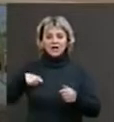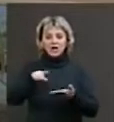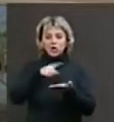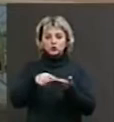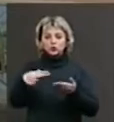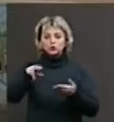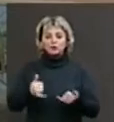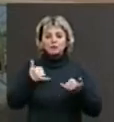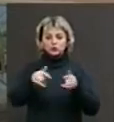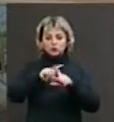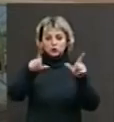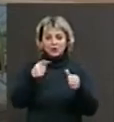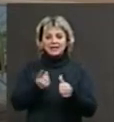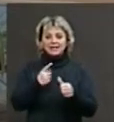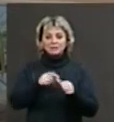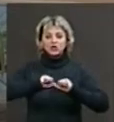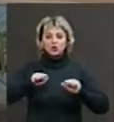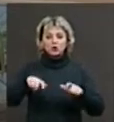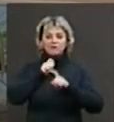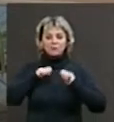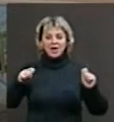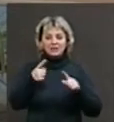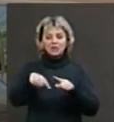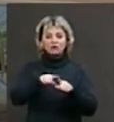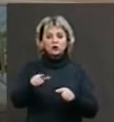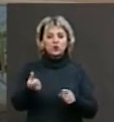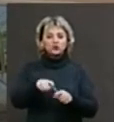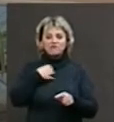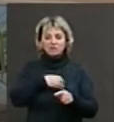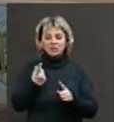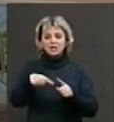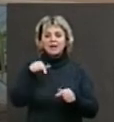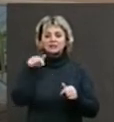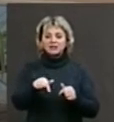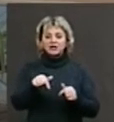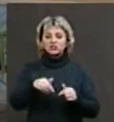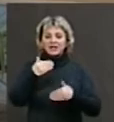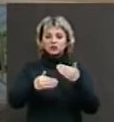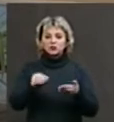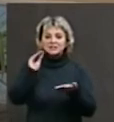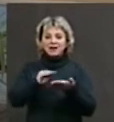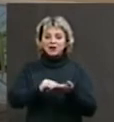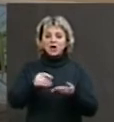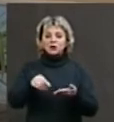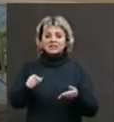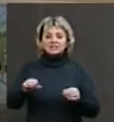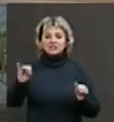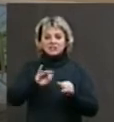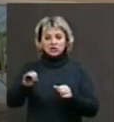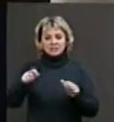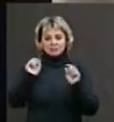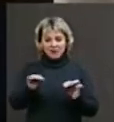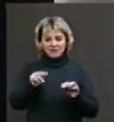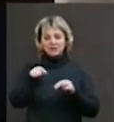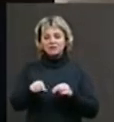думы, присвоить школе имя героев-пионеров, это очень важно. Это даже этап восстановления исторической